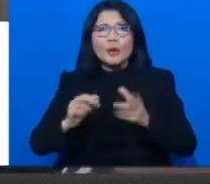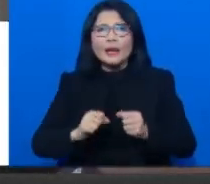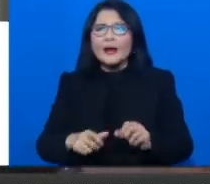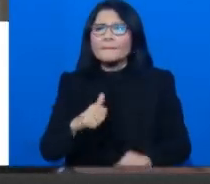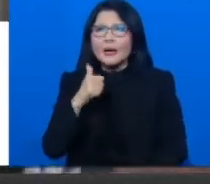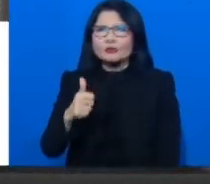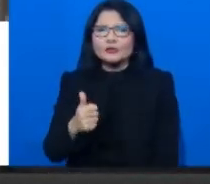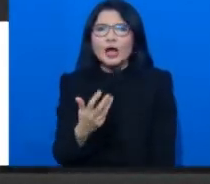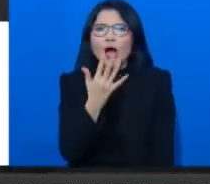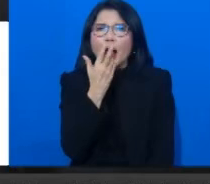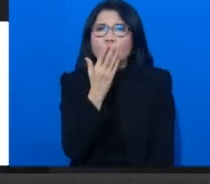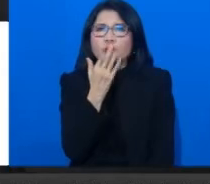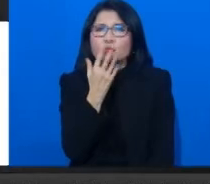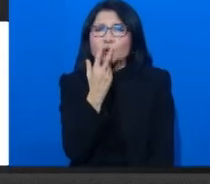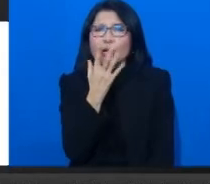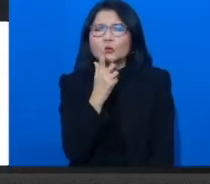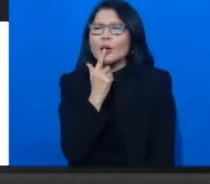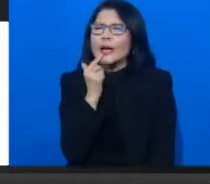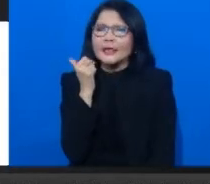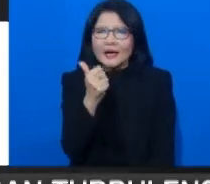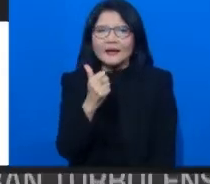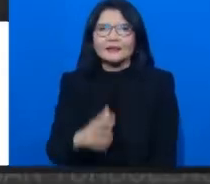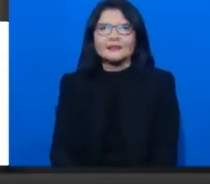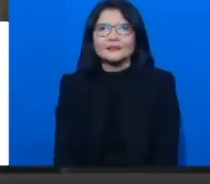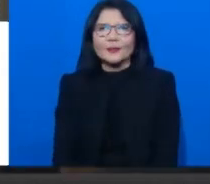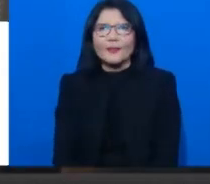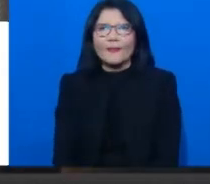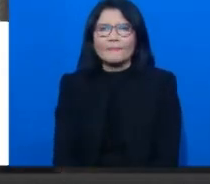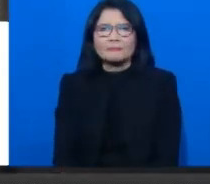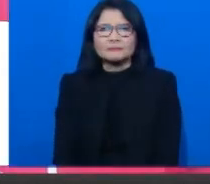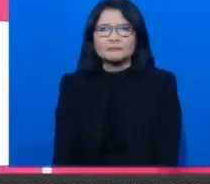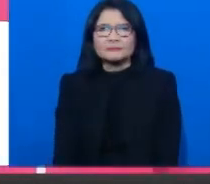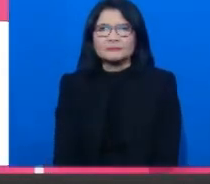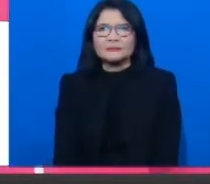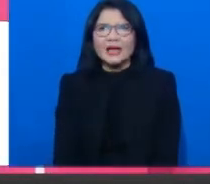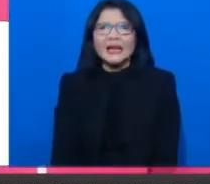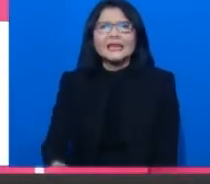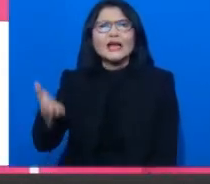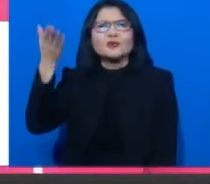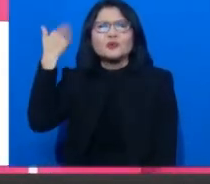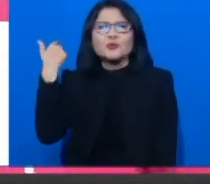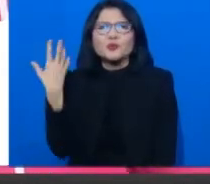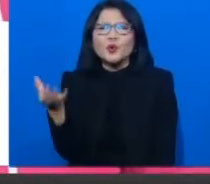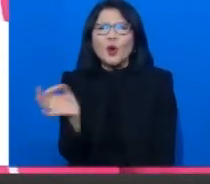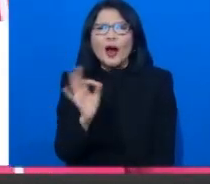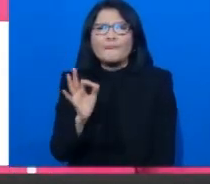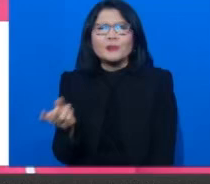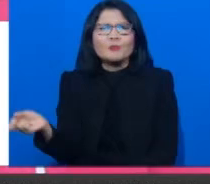bubur racikan ia dan istrinya terkenal enak. Ya pokoknya dari masih bujang ya, itu